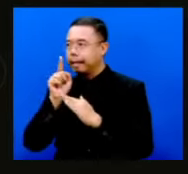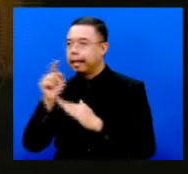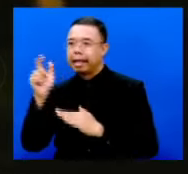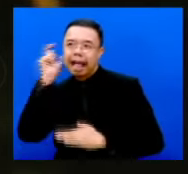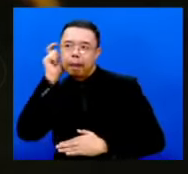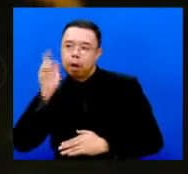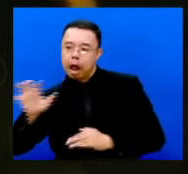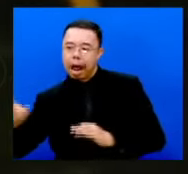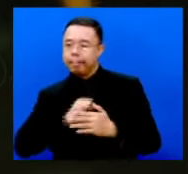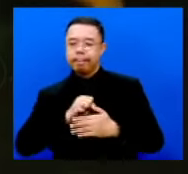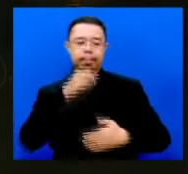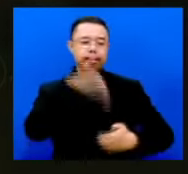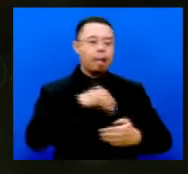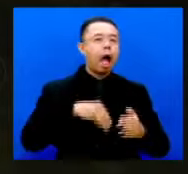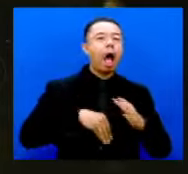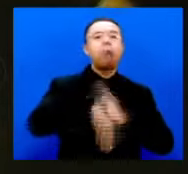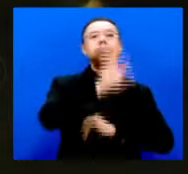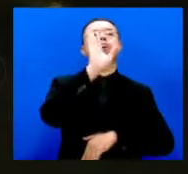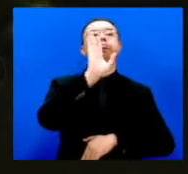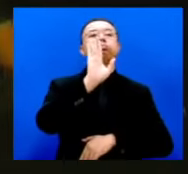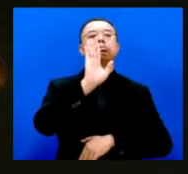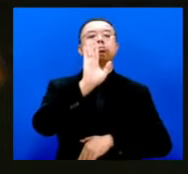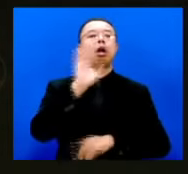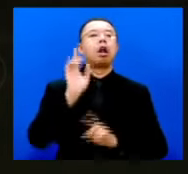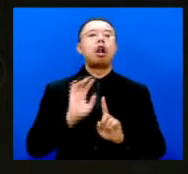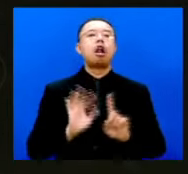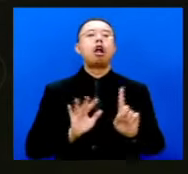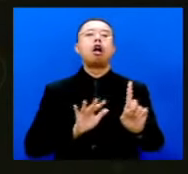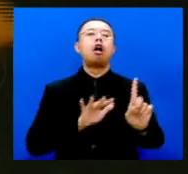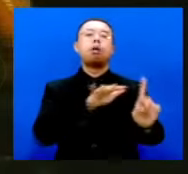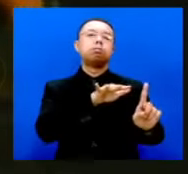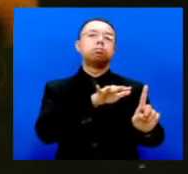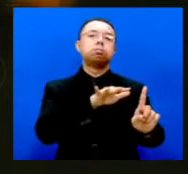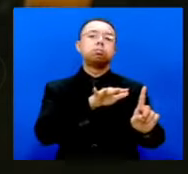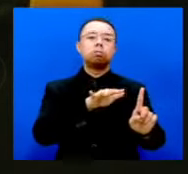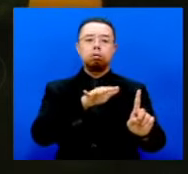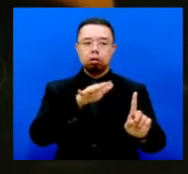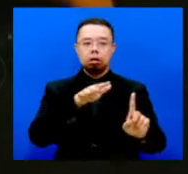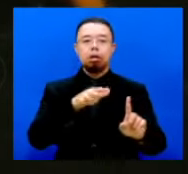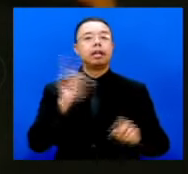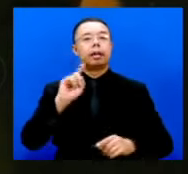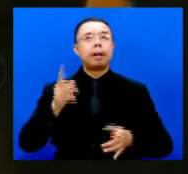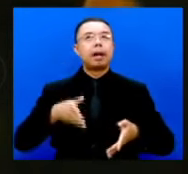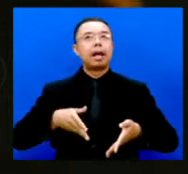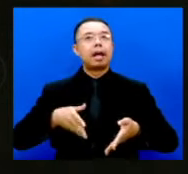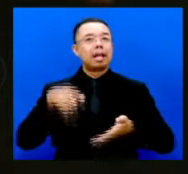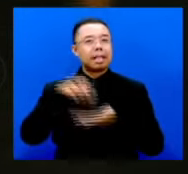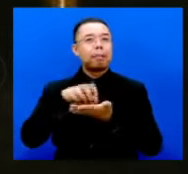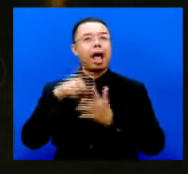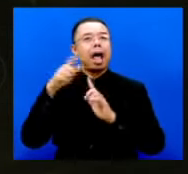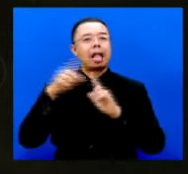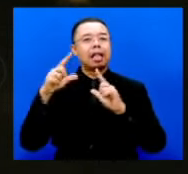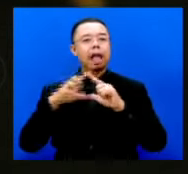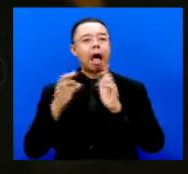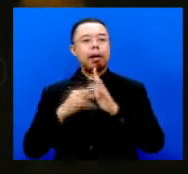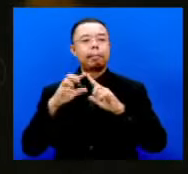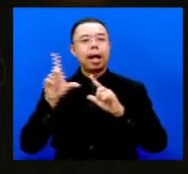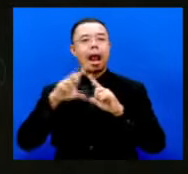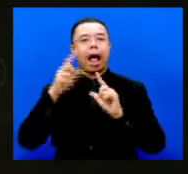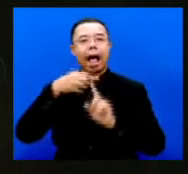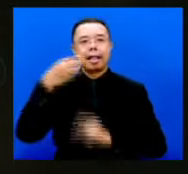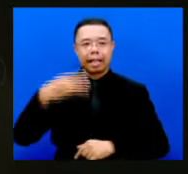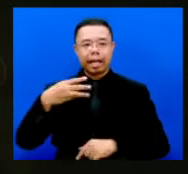dari tangkapan petugas kepolisian dari Jatan Ras Polrestabes Makassar di Jalan Tamalate, Kota Makassar, Sulawesi